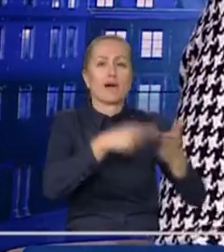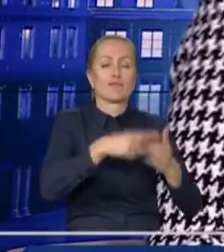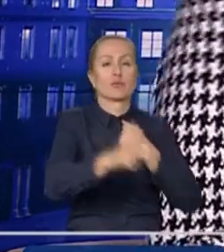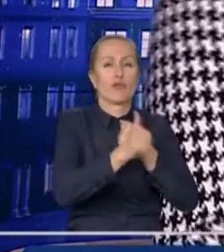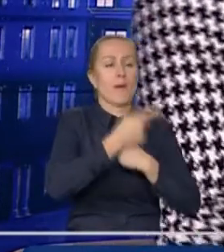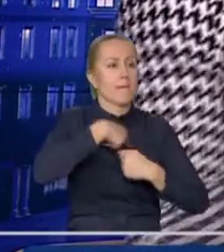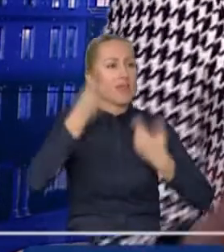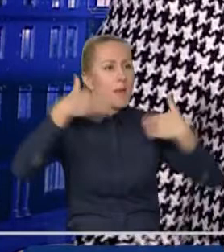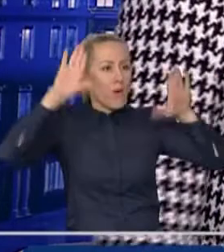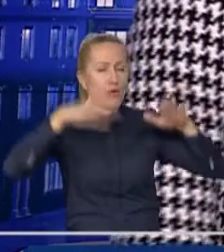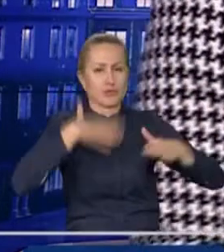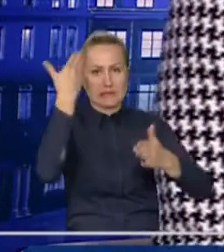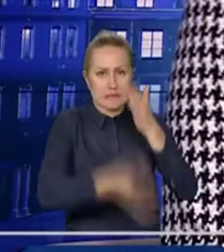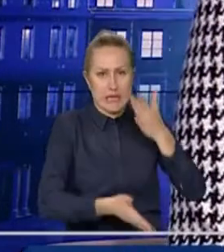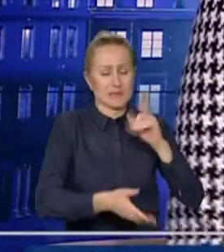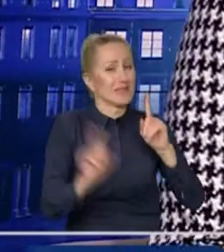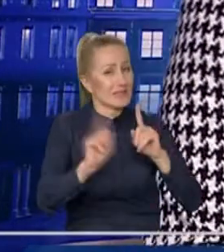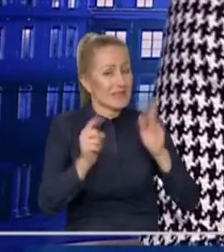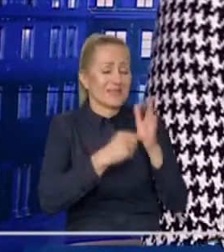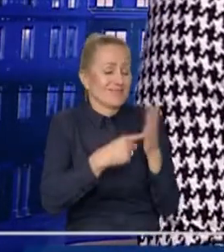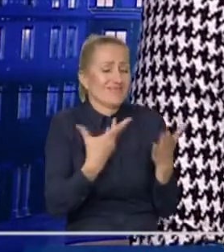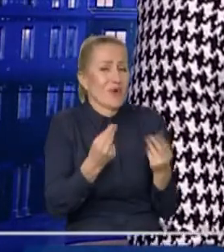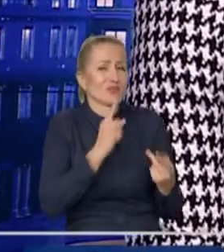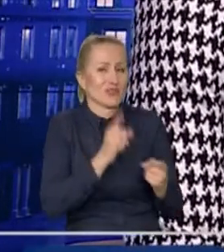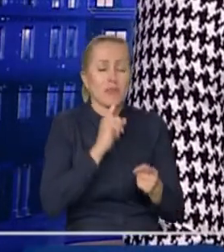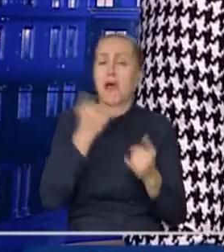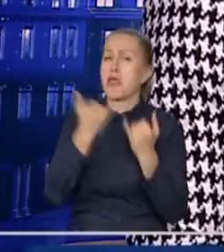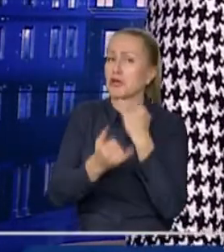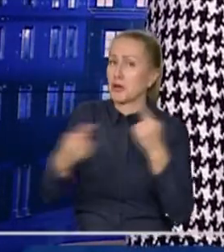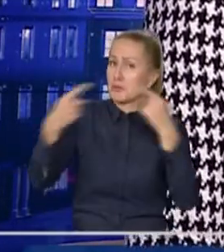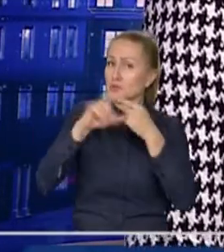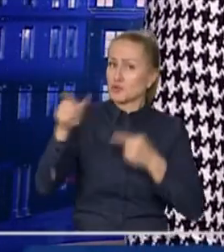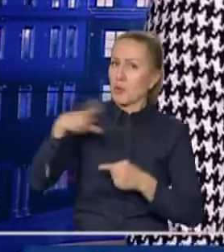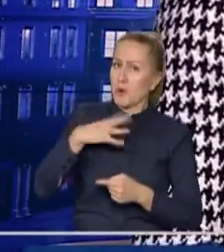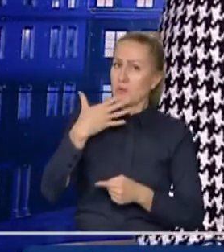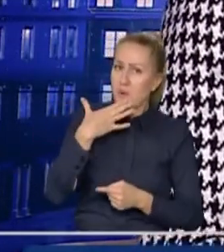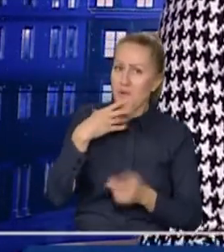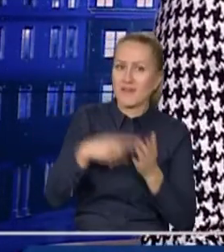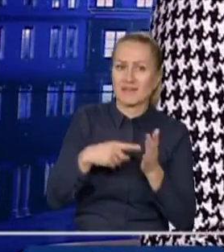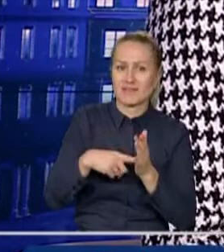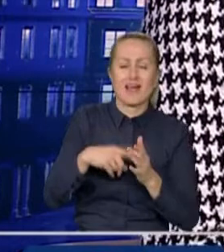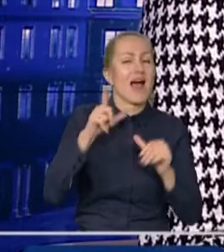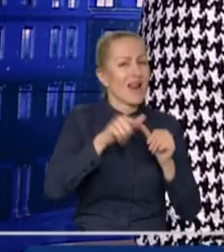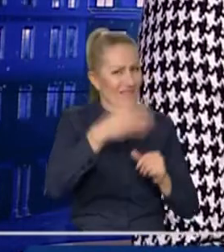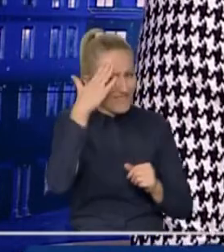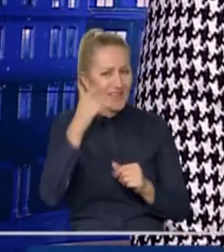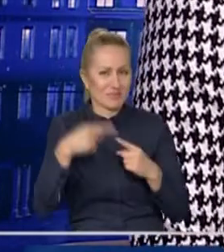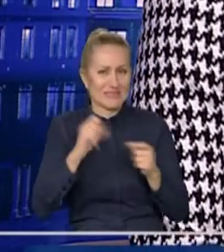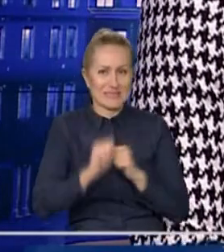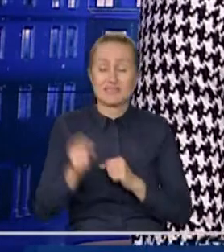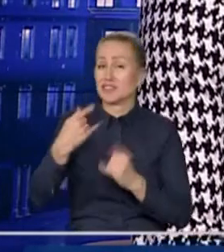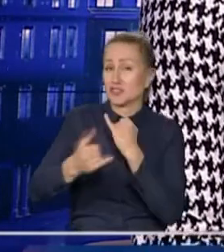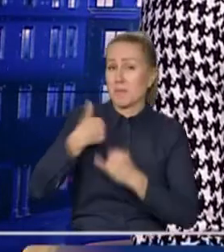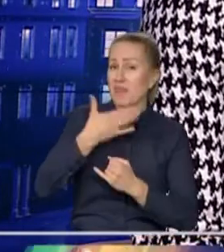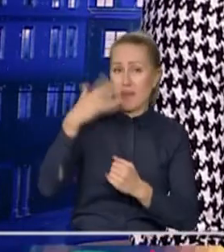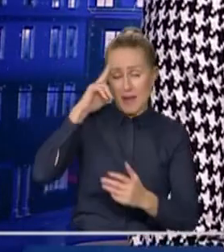utraty suwerenności. No więc to jest tego rodzaju rozmowa. Czyli skoro jest tak, jak pani mówi, A jeżeli dobrze, my nie mamy zaufania